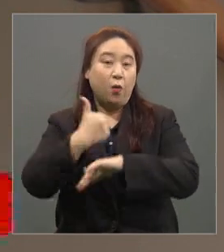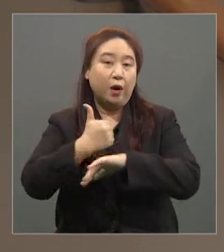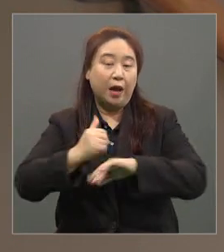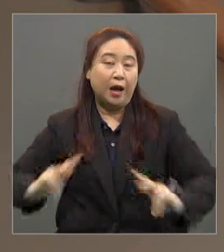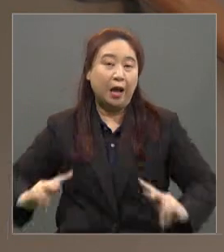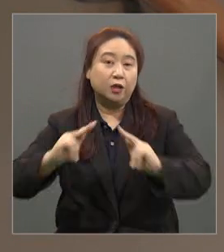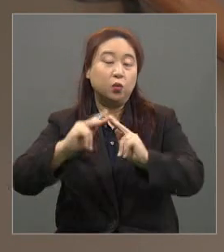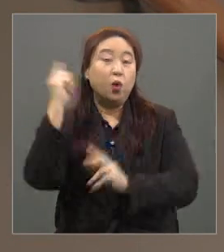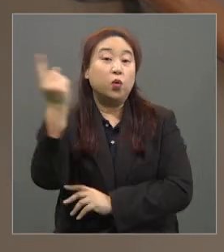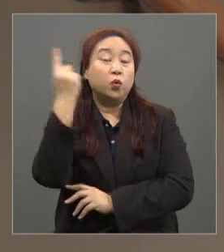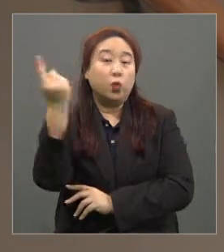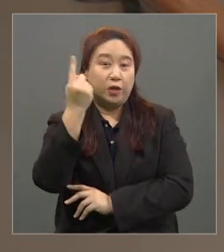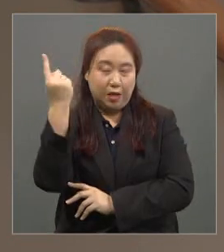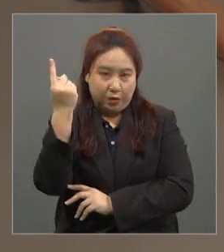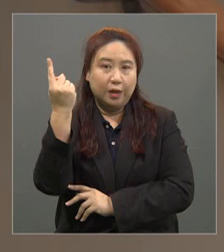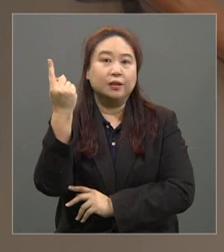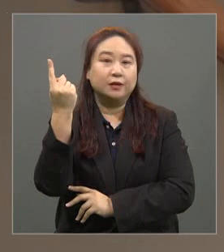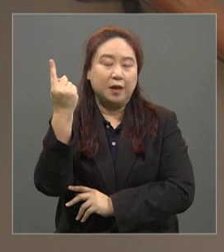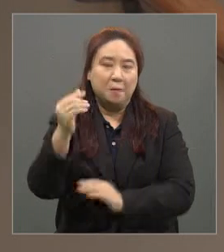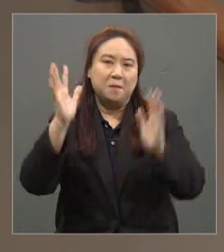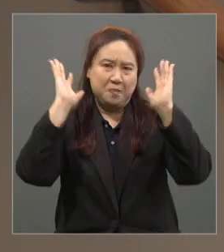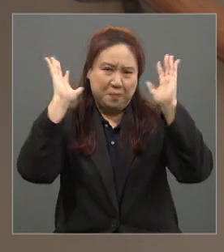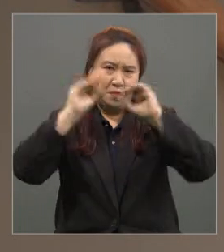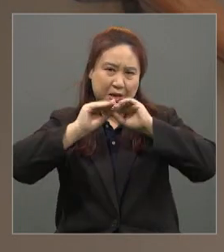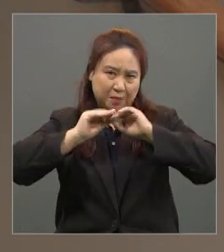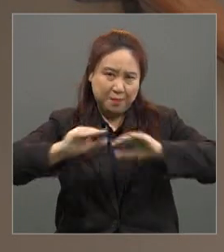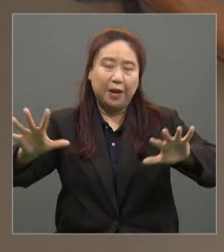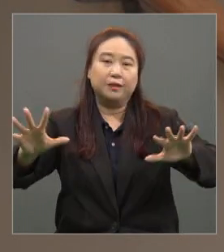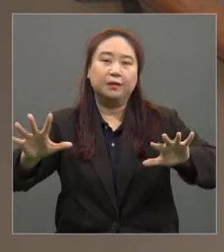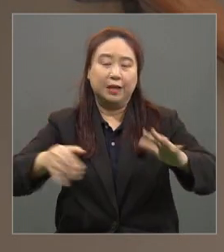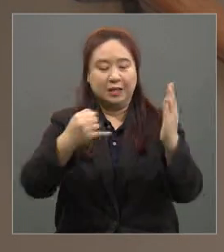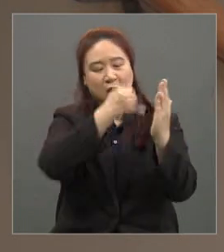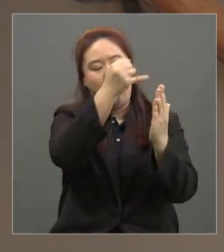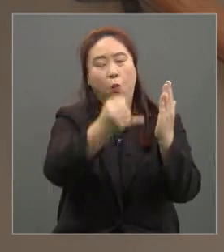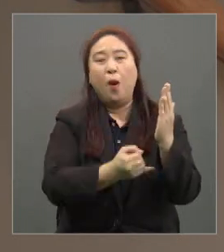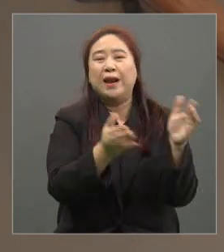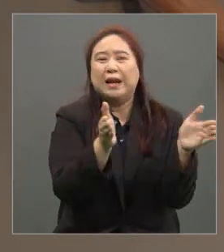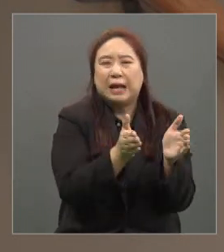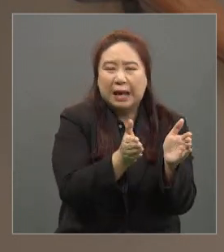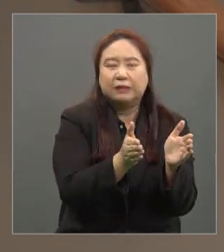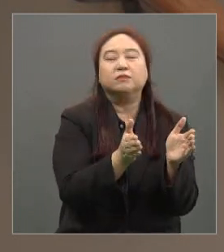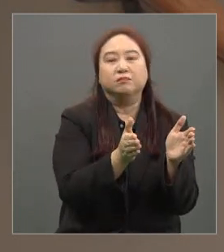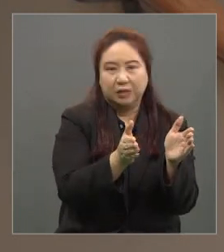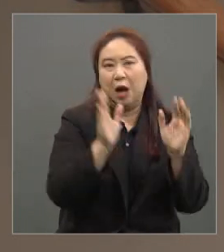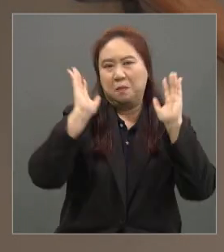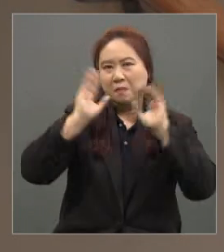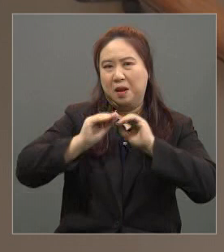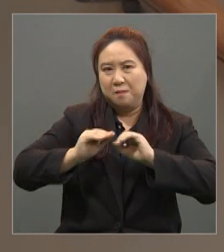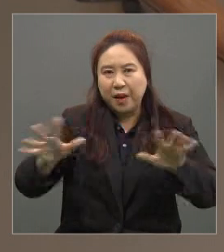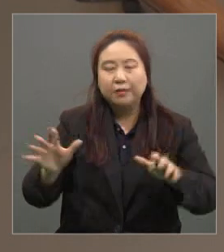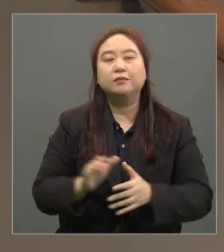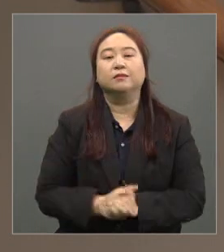กระทรวงท่องเที่ยวเนี่ยทำการพประชาสัมพันธ์เมืองรองให้มากยิ่งขึ้นเพราะว่าไม่งั้นเนี่ยยังไงเสีย